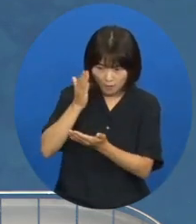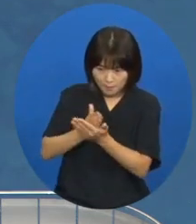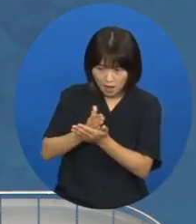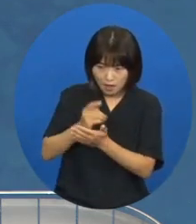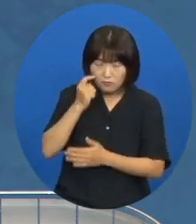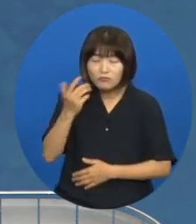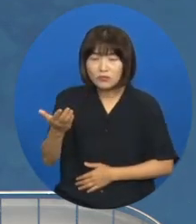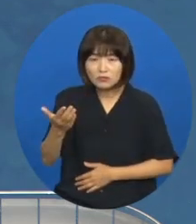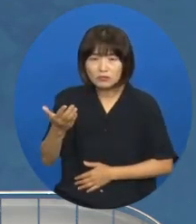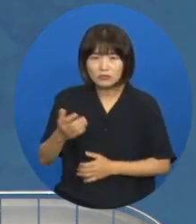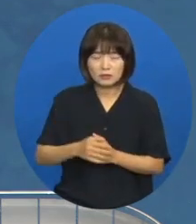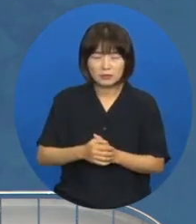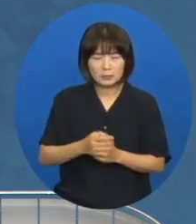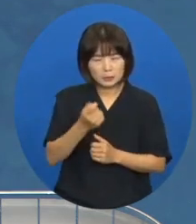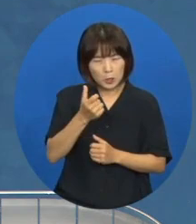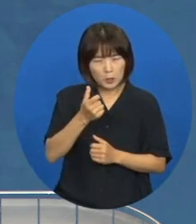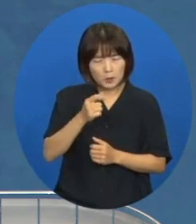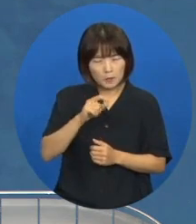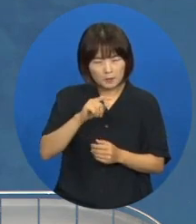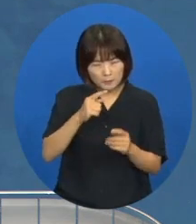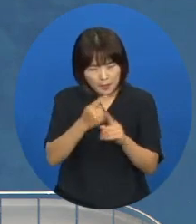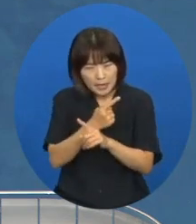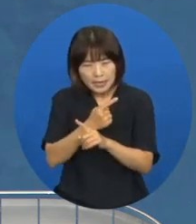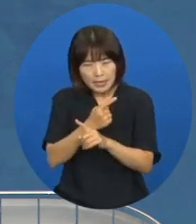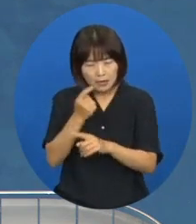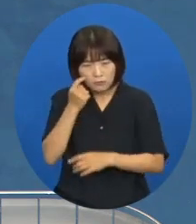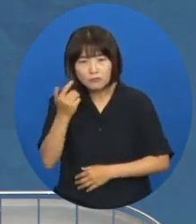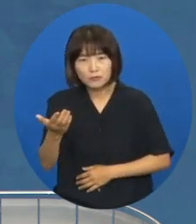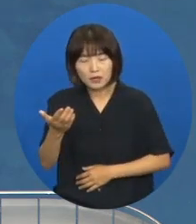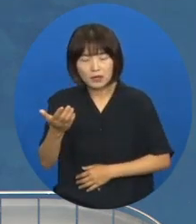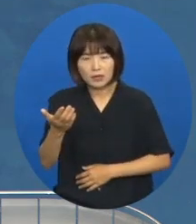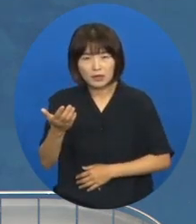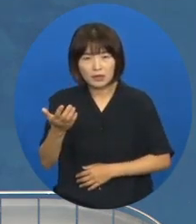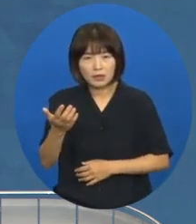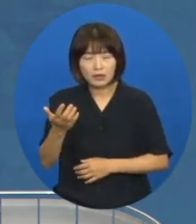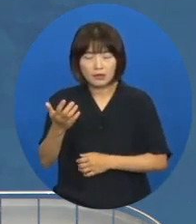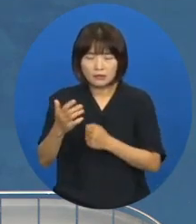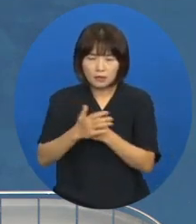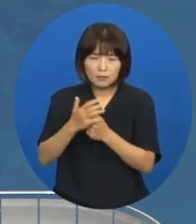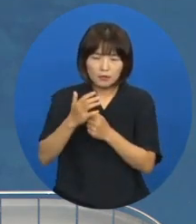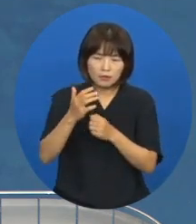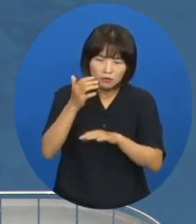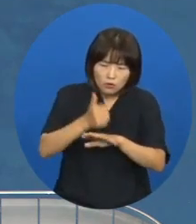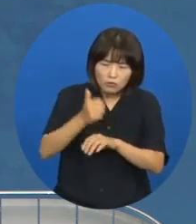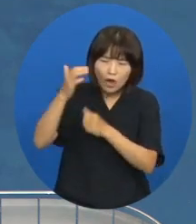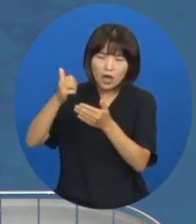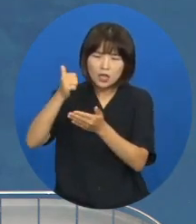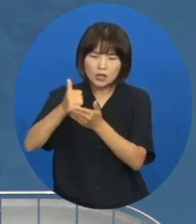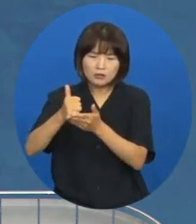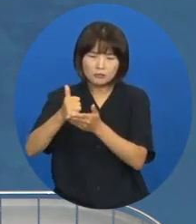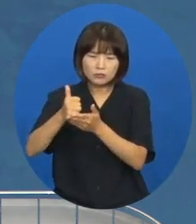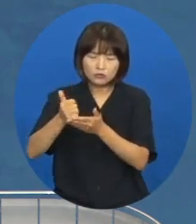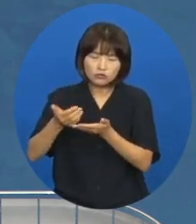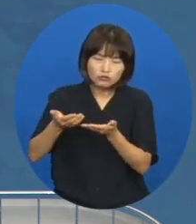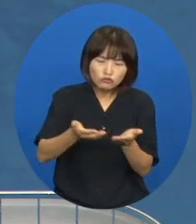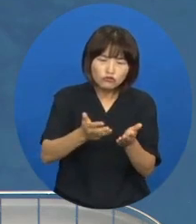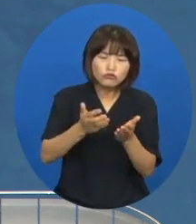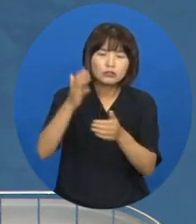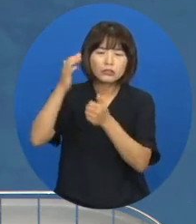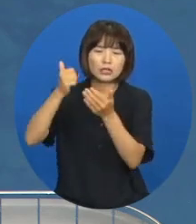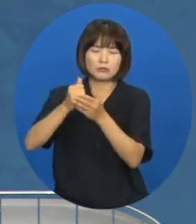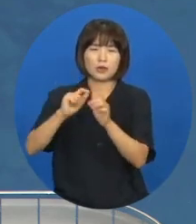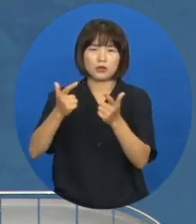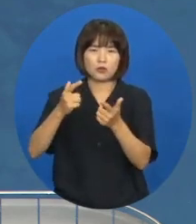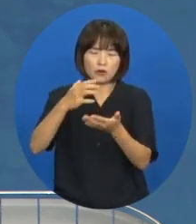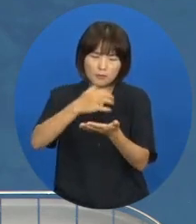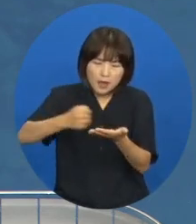같은데도 이렇게 딱 비트니까 하나님은 주시는 하나님이 아니고 못하게 하는 하나님, 빼앗아가는